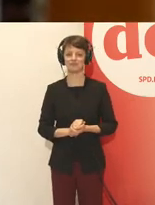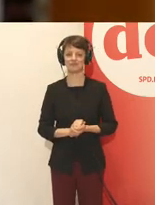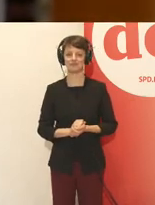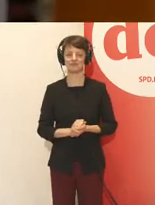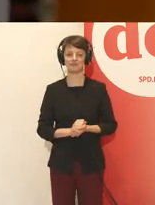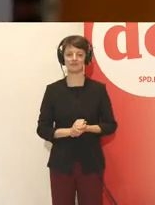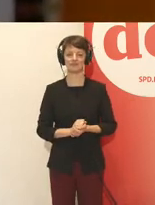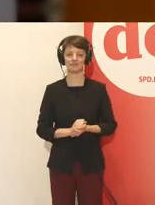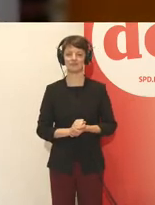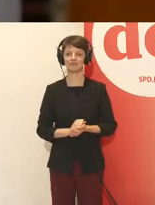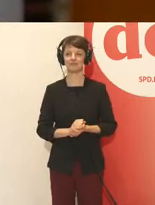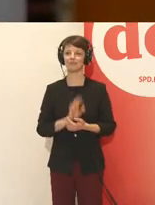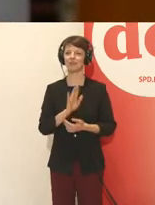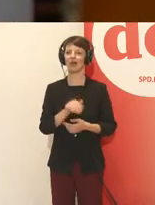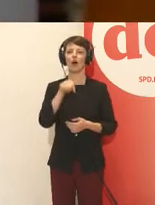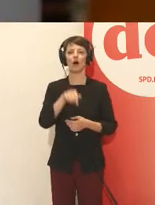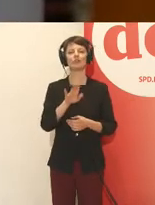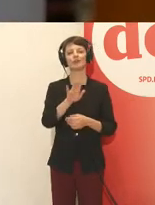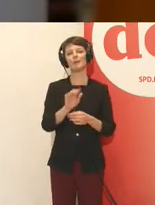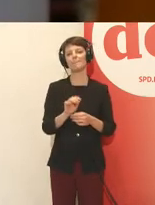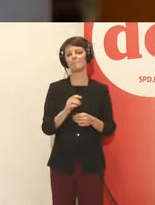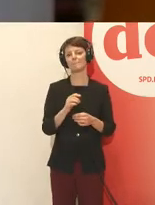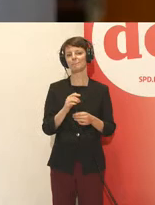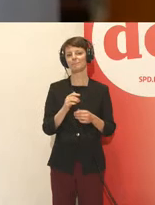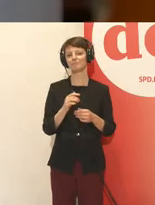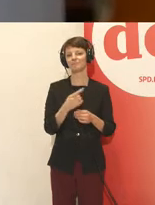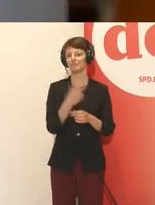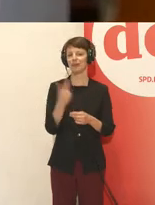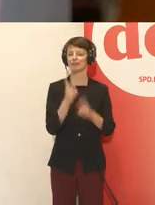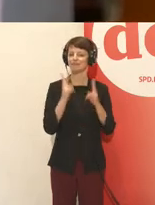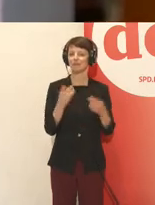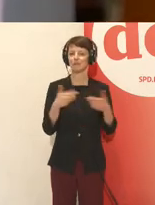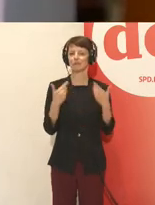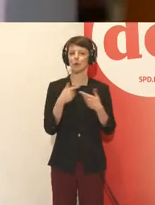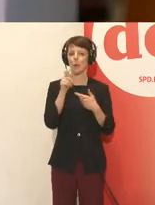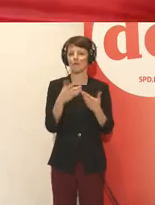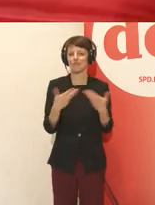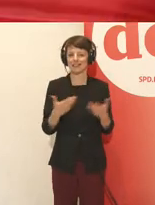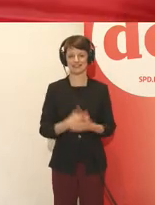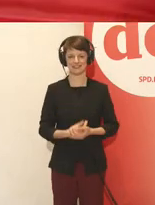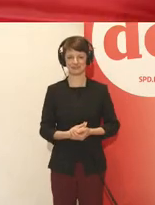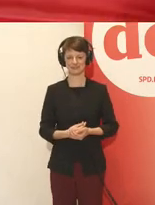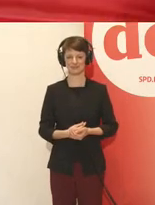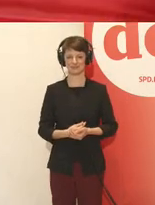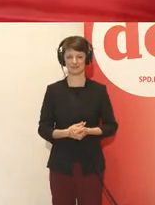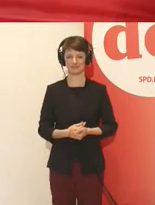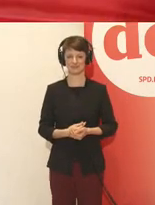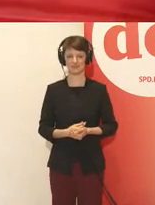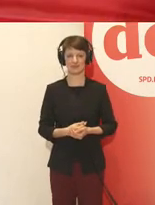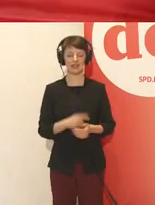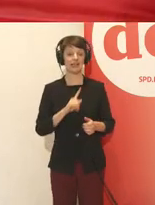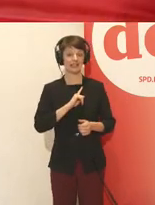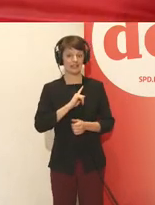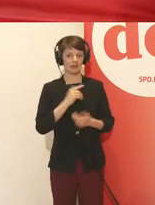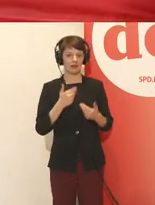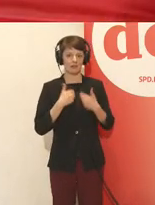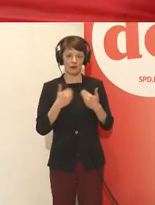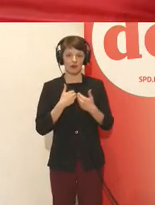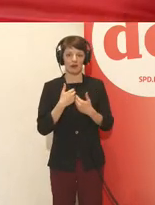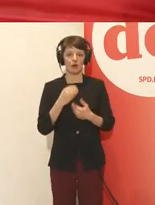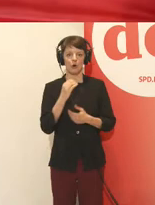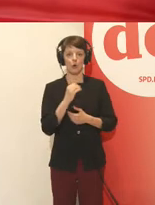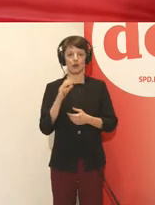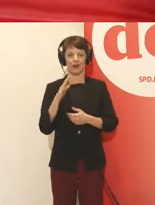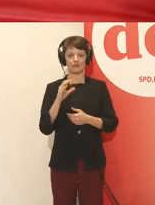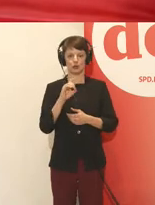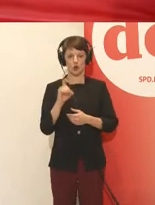euer persönliches highlight heute ist also worauf freut ihr euch am meisten also ich freue mich zum einen auf die rede von und